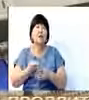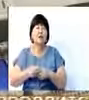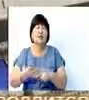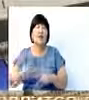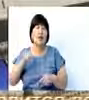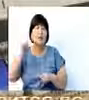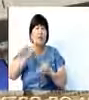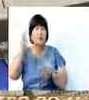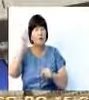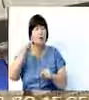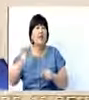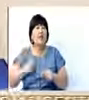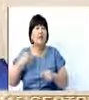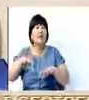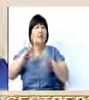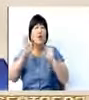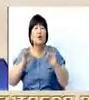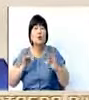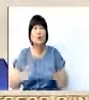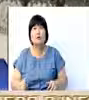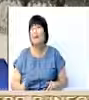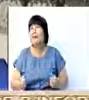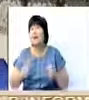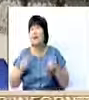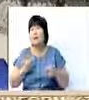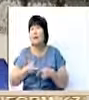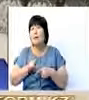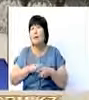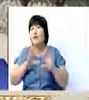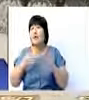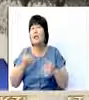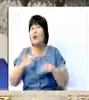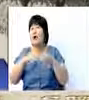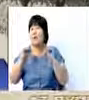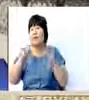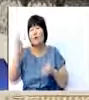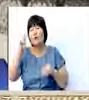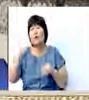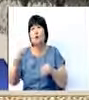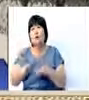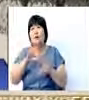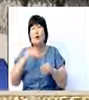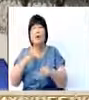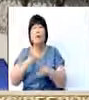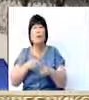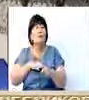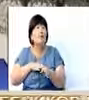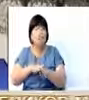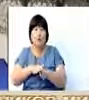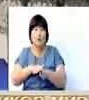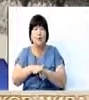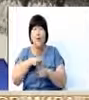армейскую школу, научиться военному искусству. Занимаемся большей частью практически. Изучили уже почти полностью